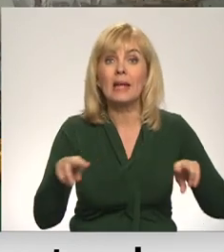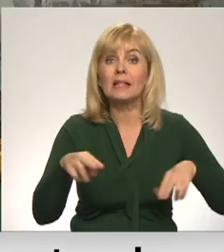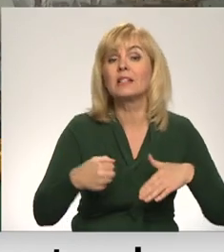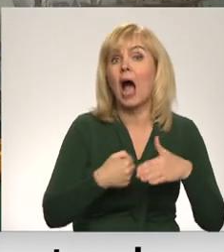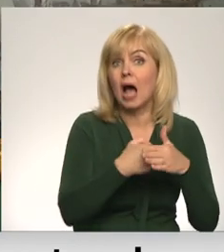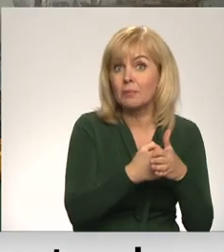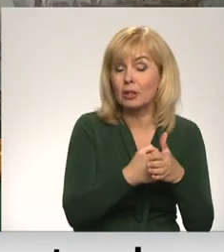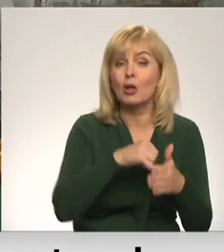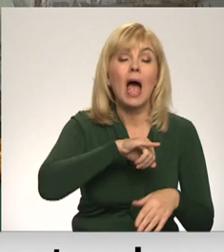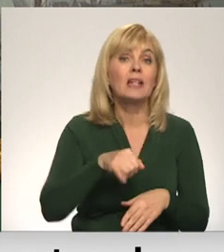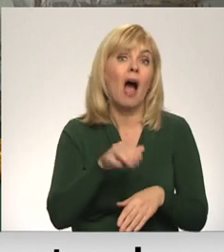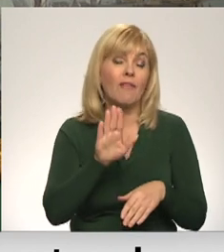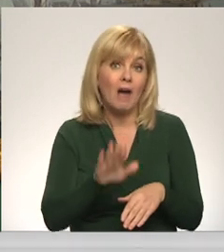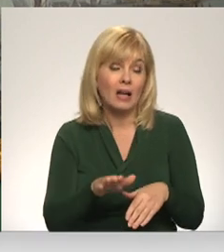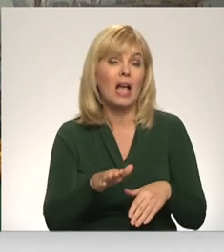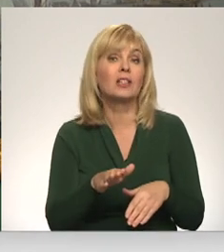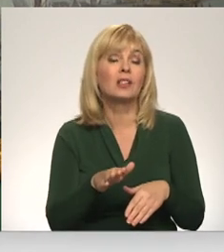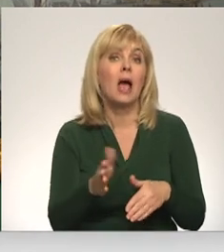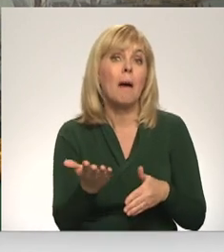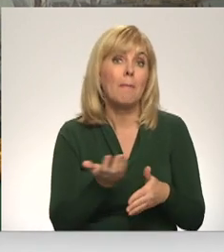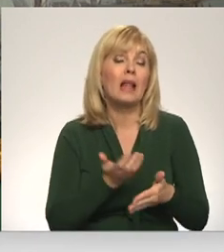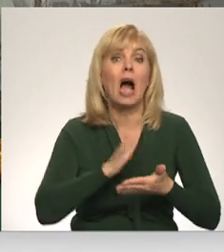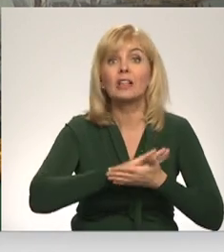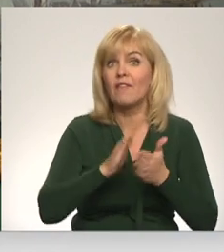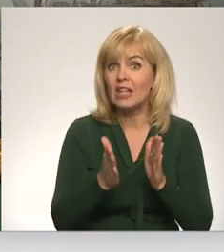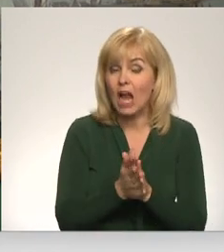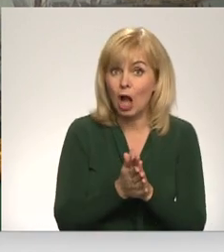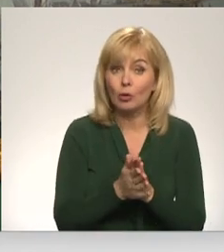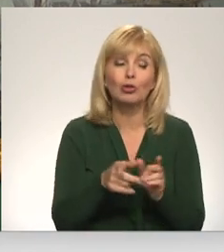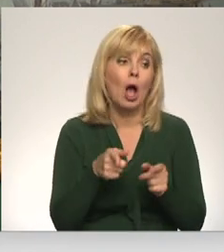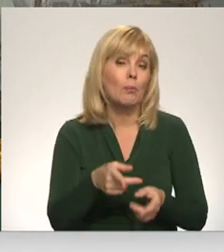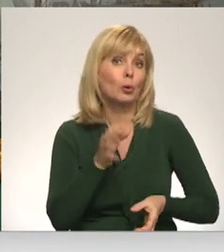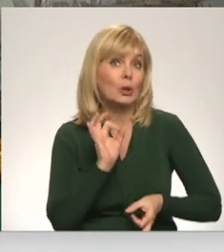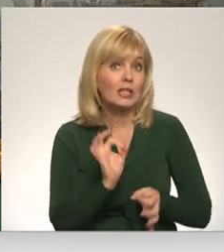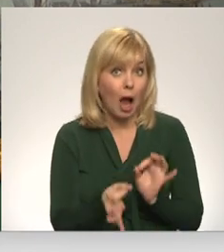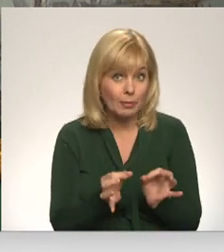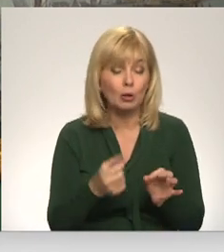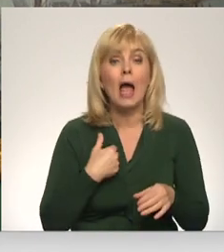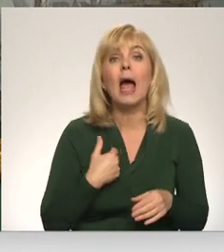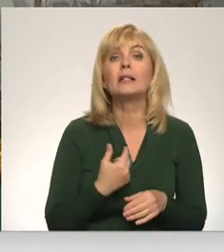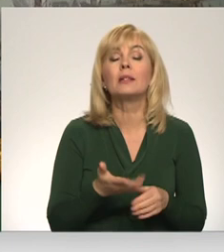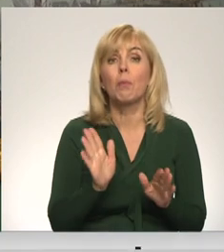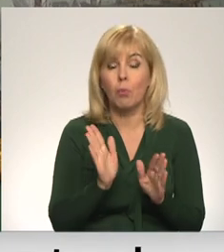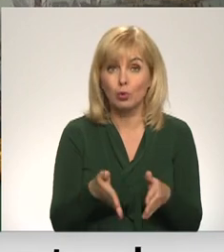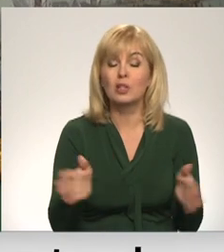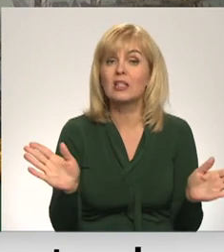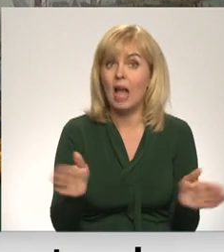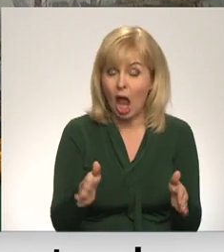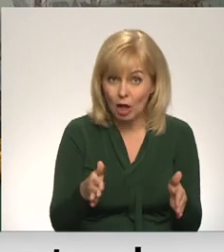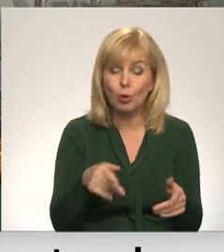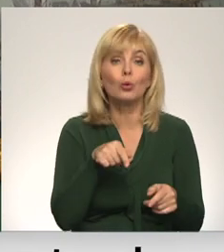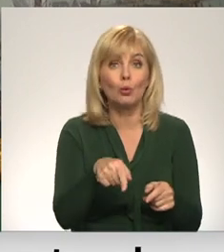Ja varēs nonākt pie vienošanās, ka piekrīt, ka šis būtu saprātīgi, es sasaukšu sēdi un mēs to